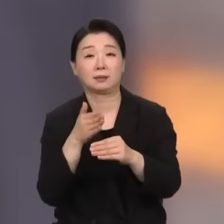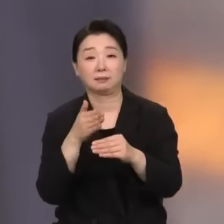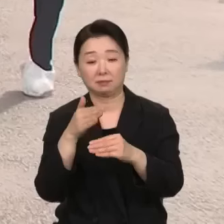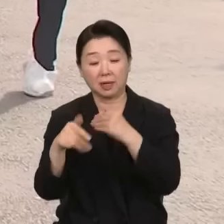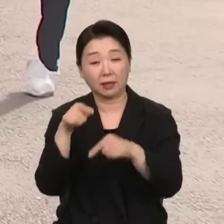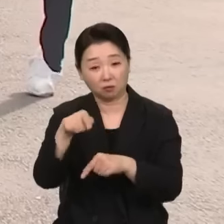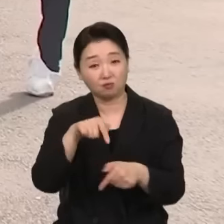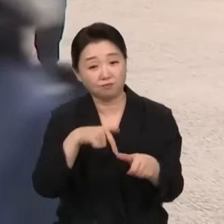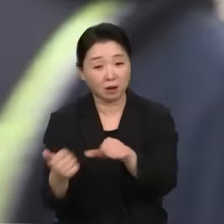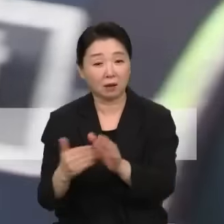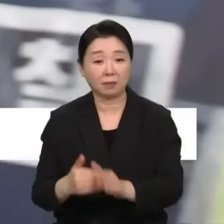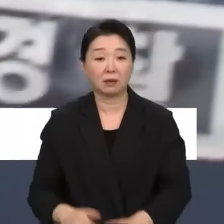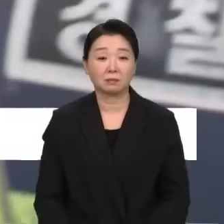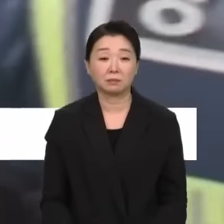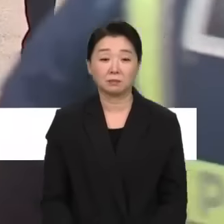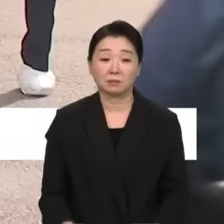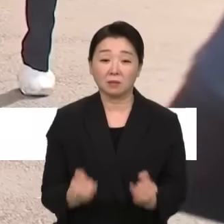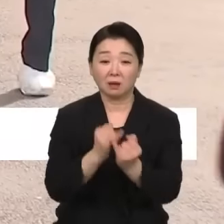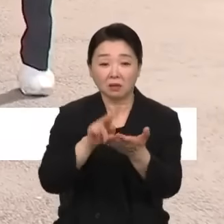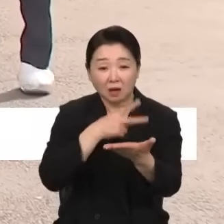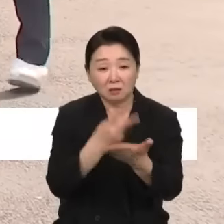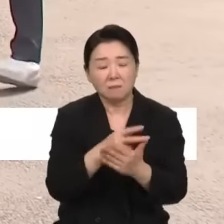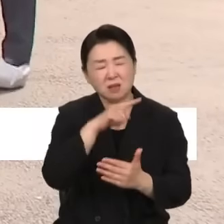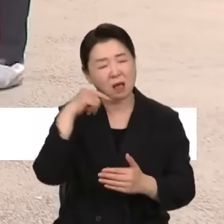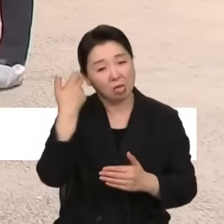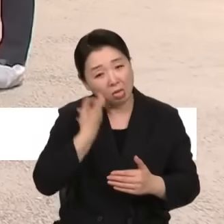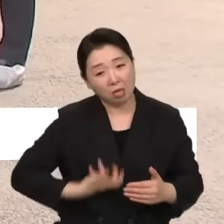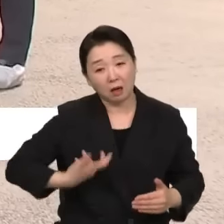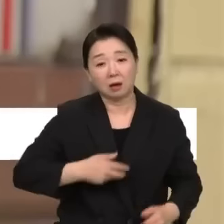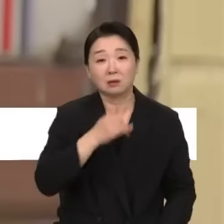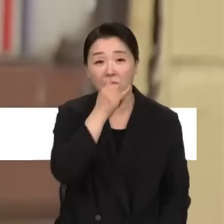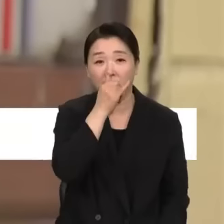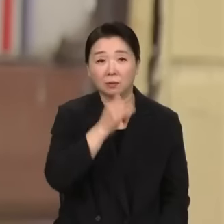계단이었습니다. 그 여자가 막 이렇게 쓰러져서 피가 막 이렇게 퍼져서